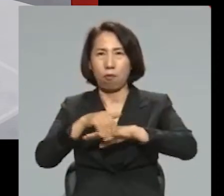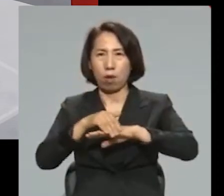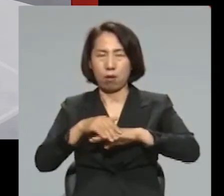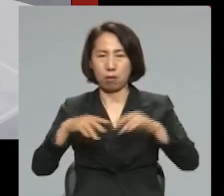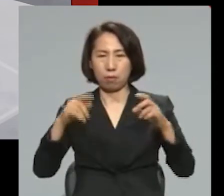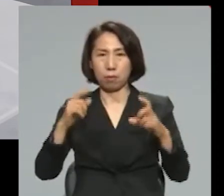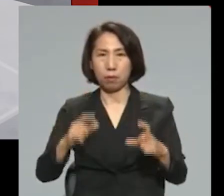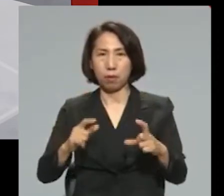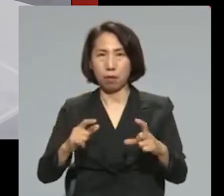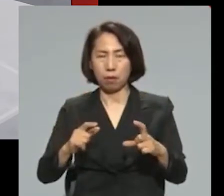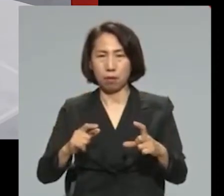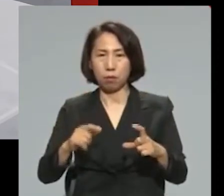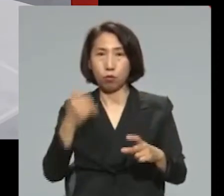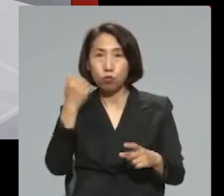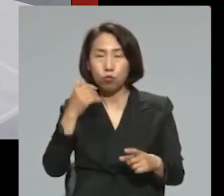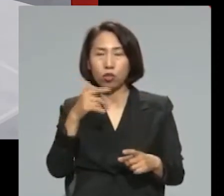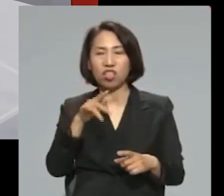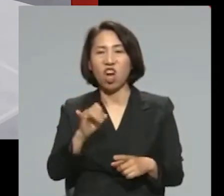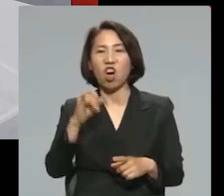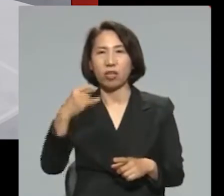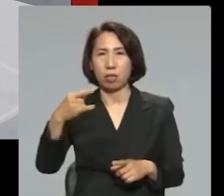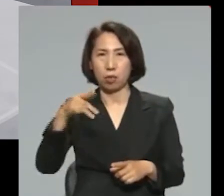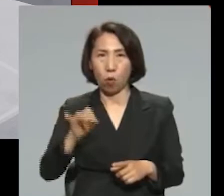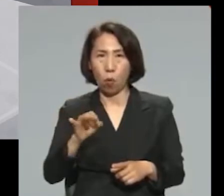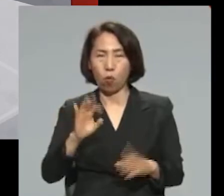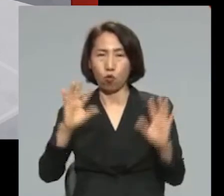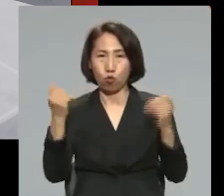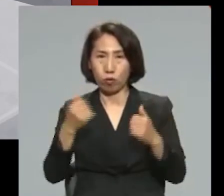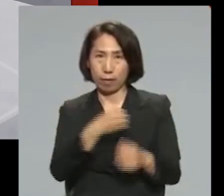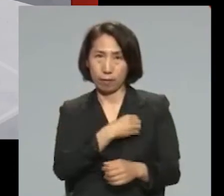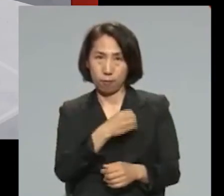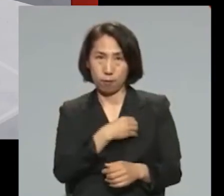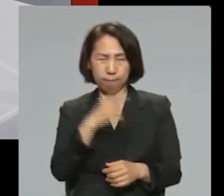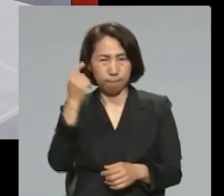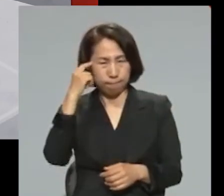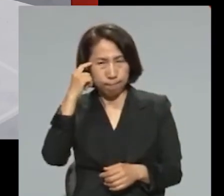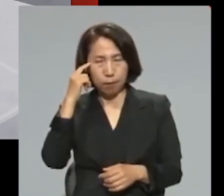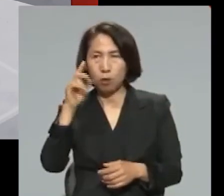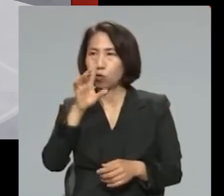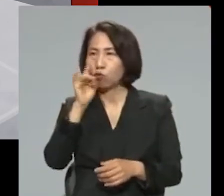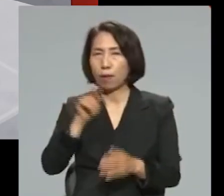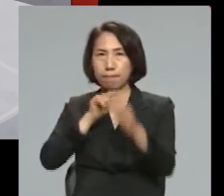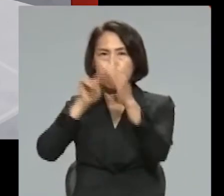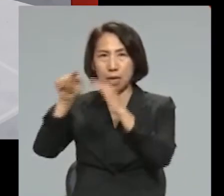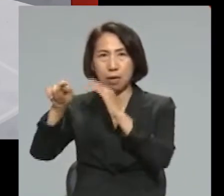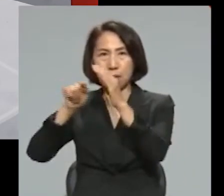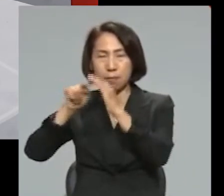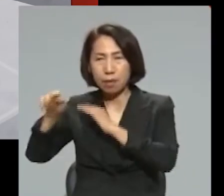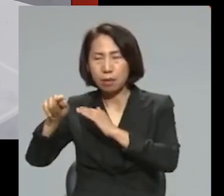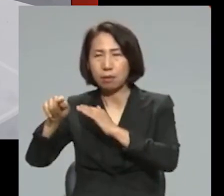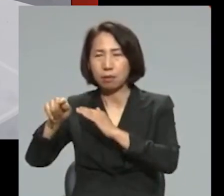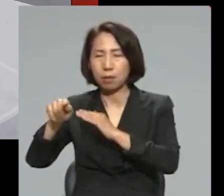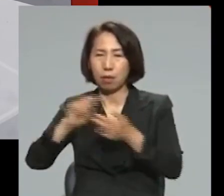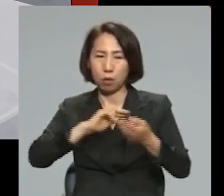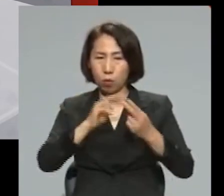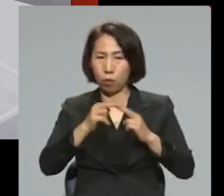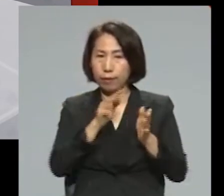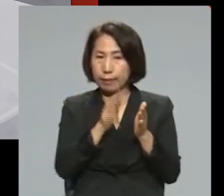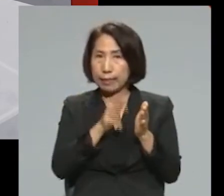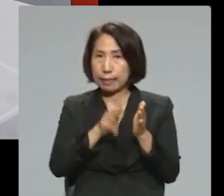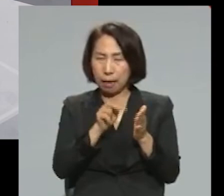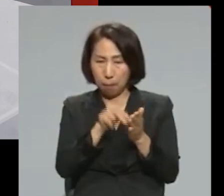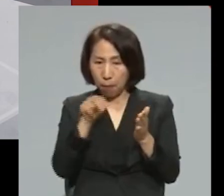지역의 정의용 국회의원님과 머리를 맞대고 중앙정부를 수시로 찾아 고령 역사 건립에